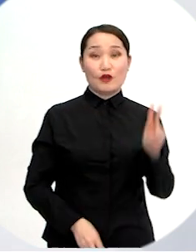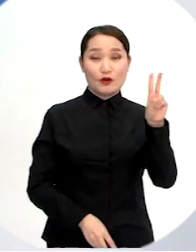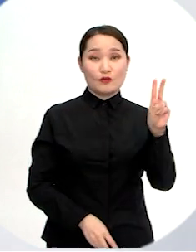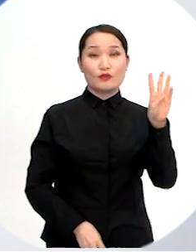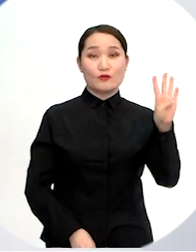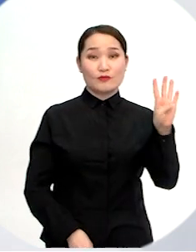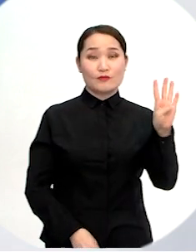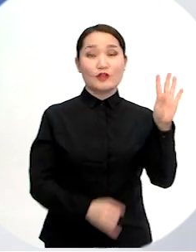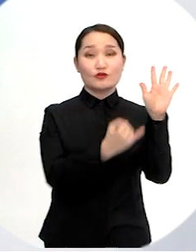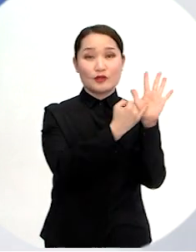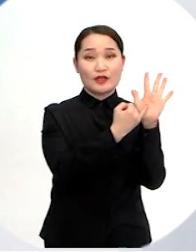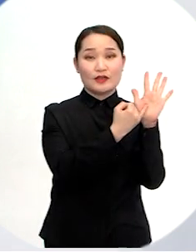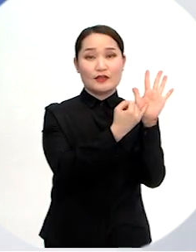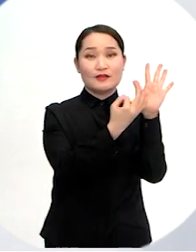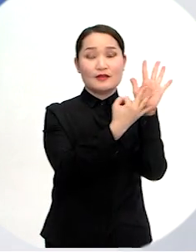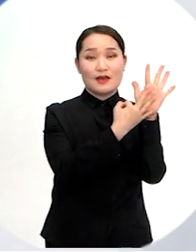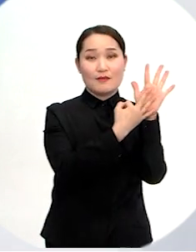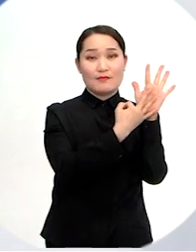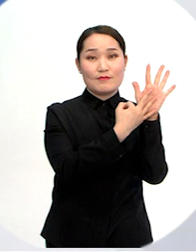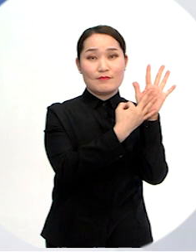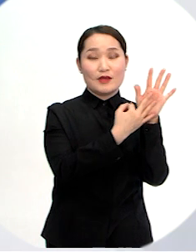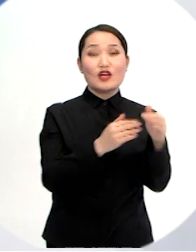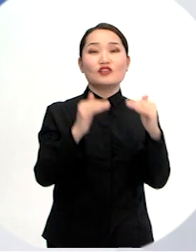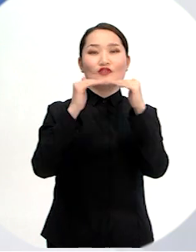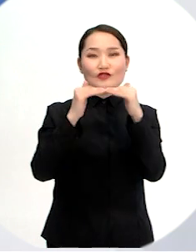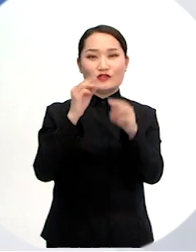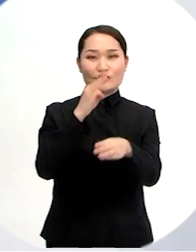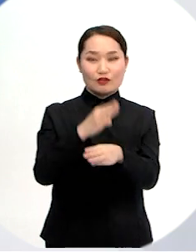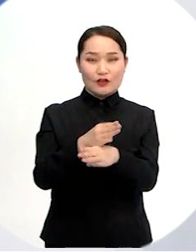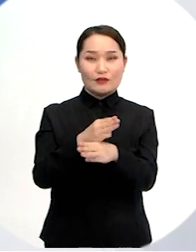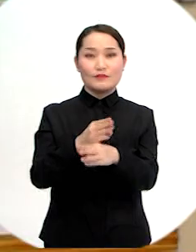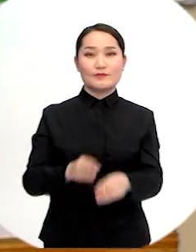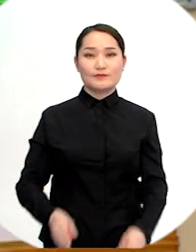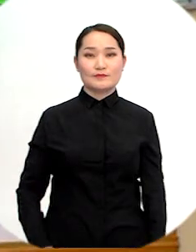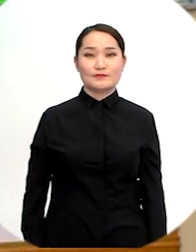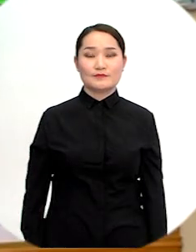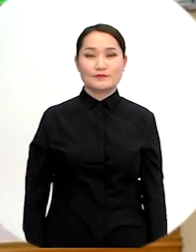2, 4, 6, 8 тэгш тоо.